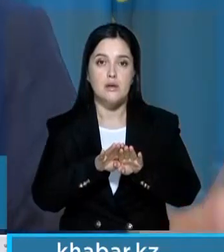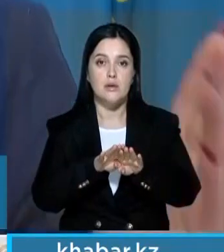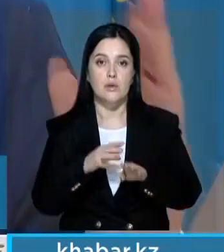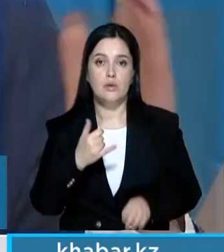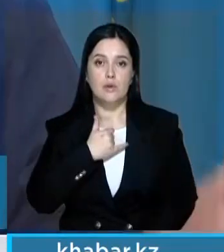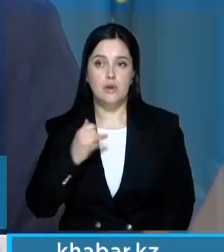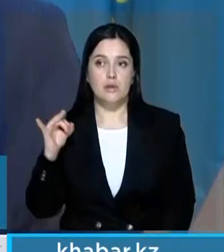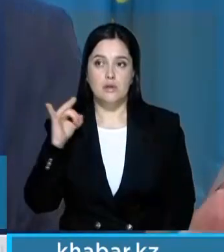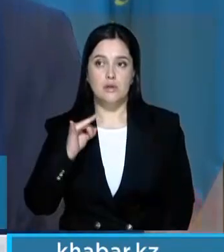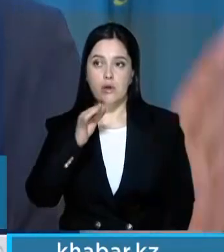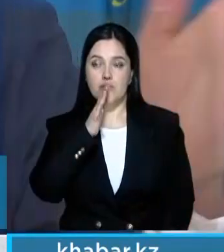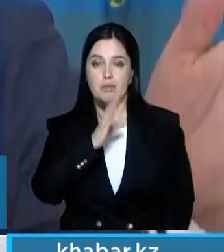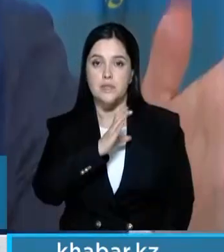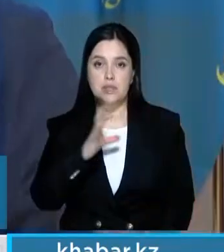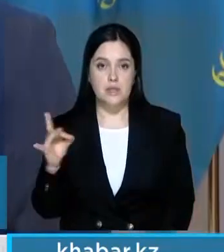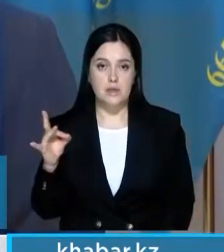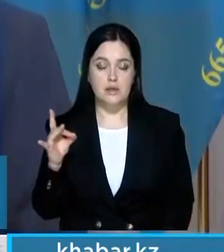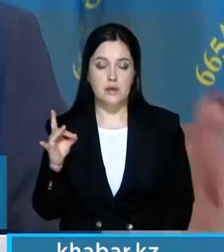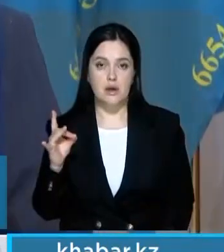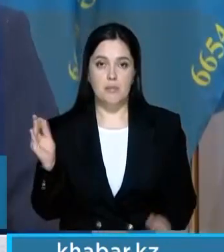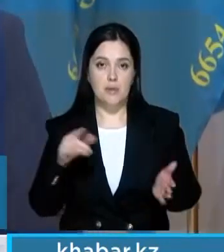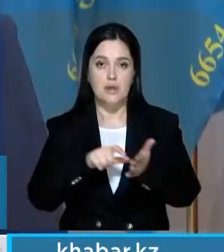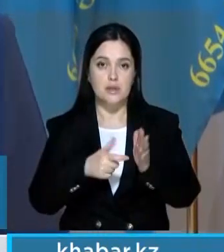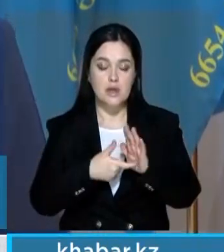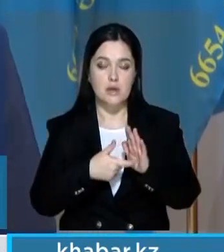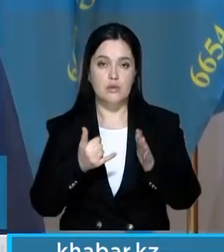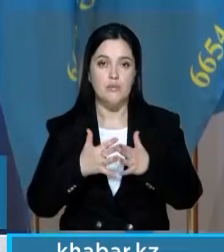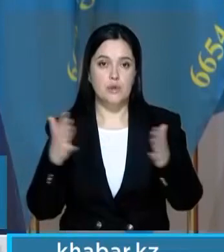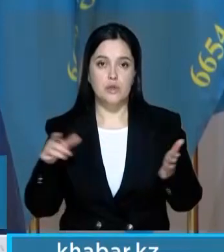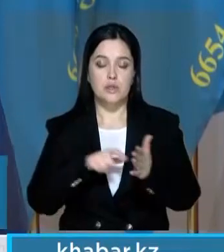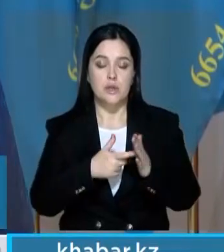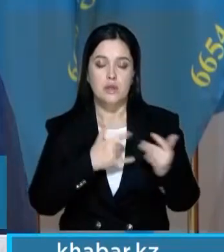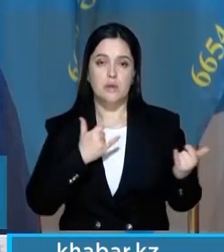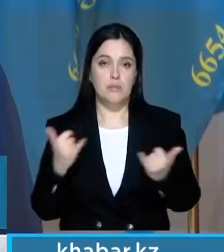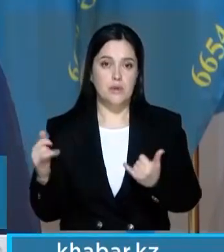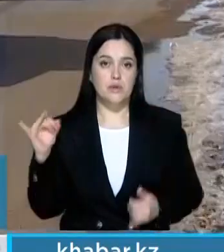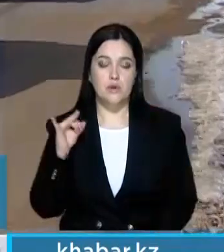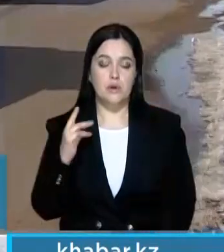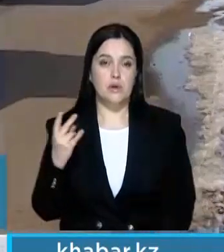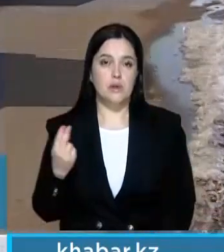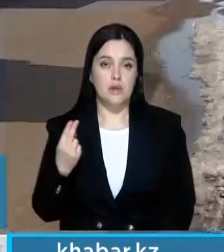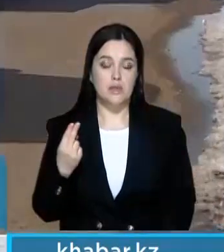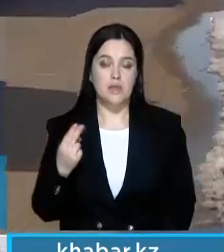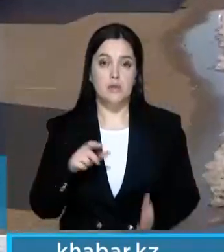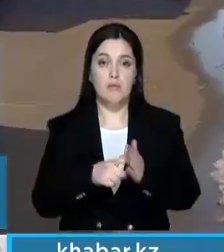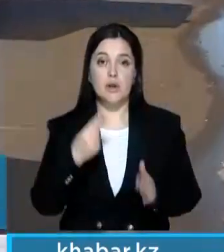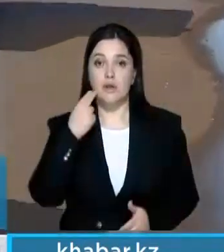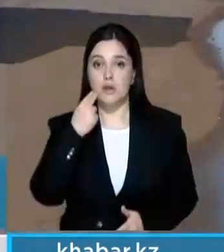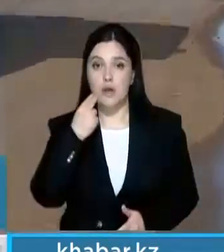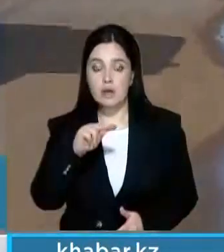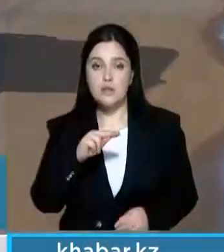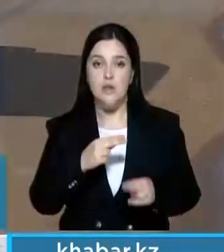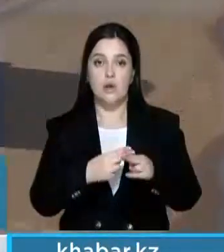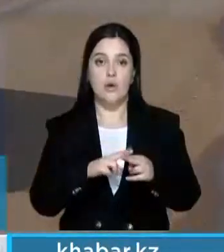с советского периода в малом зале. Большой зал у нас посвящен истории Национальной гвардии. Для качественного и